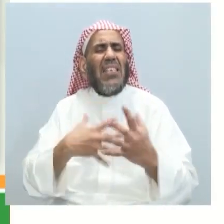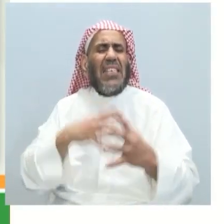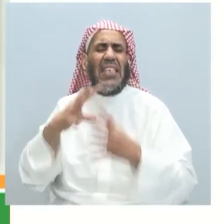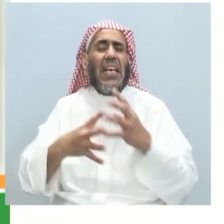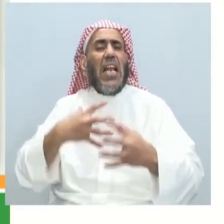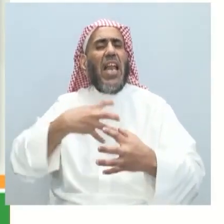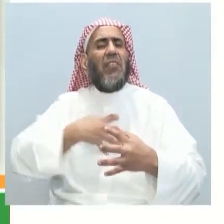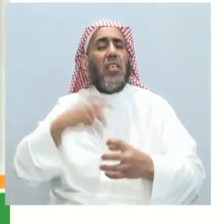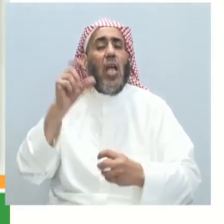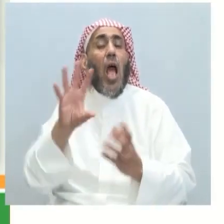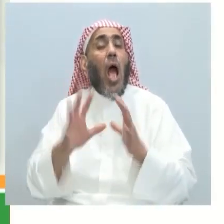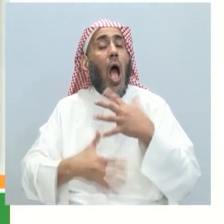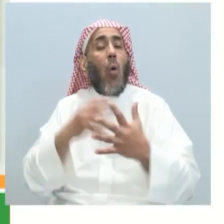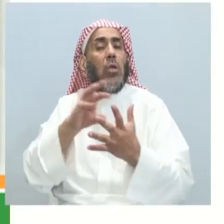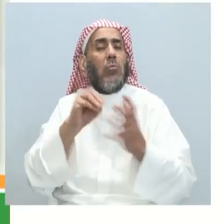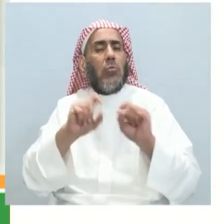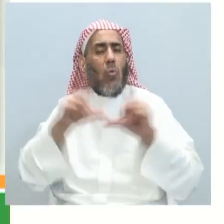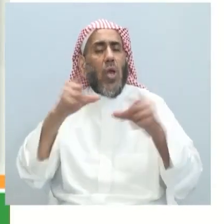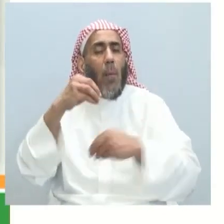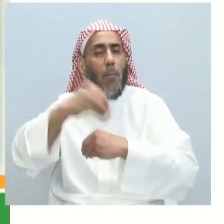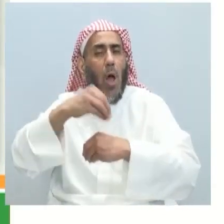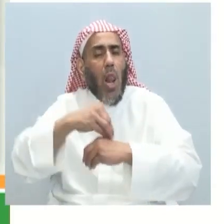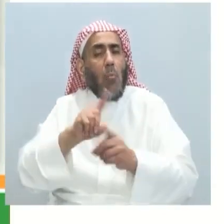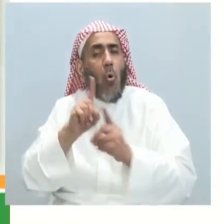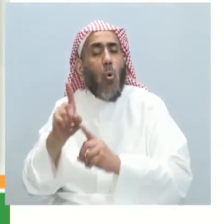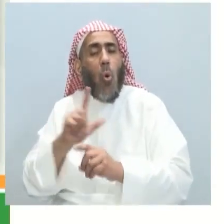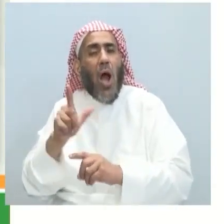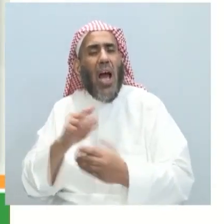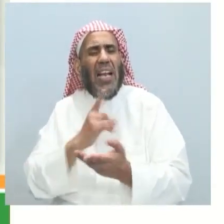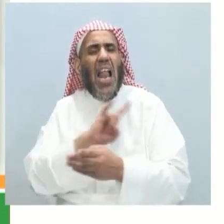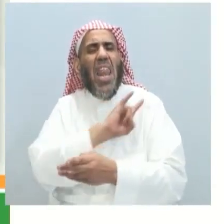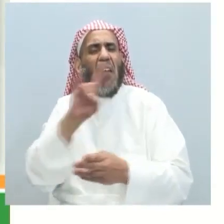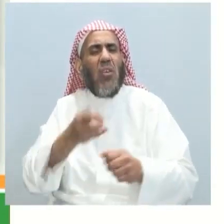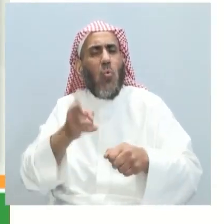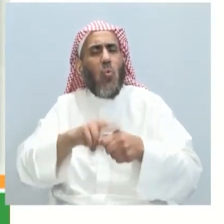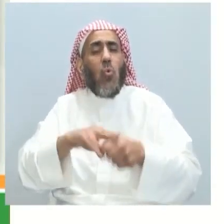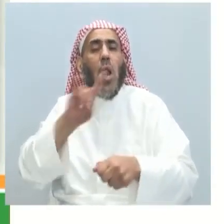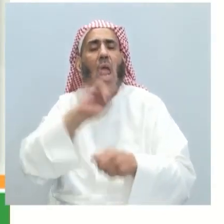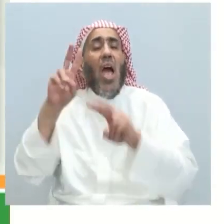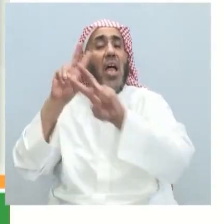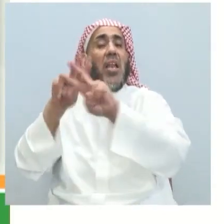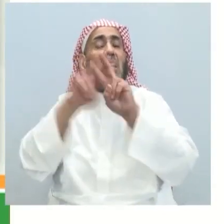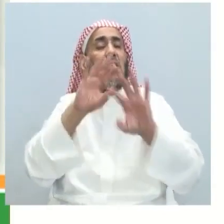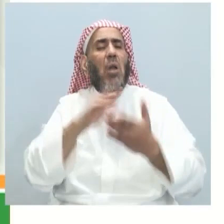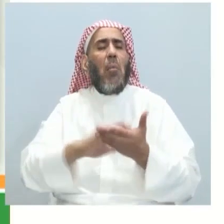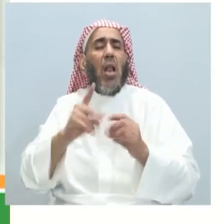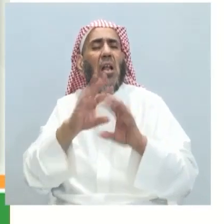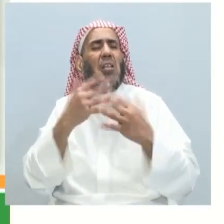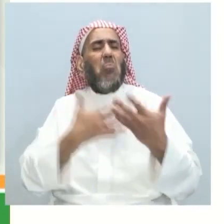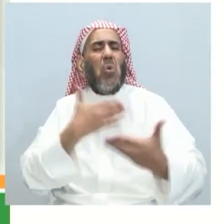للشاعر حاول استنباطها توضيح طبعا هو ذكر قالوا النفي متكرر في ذكر لا نجم ولا معالم لا طيب لا